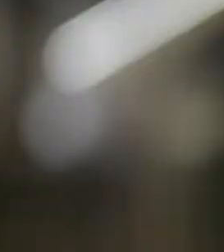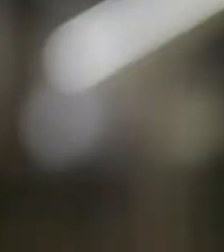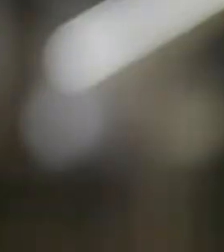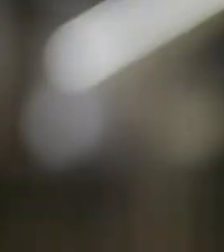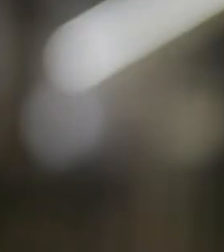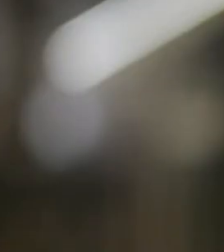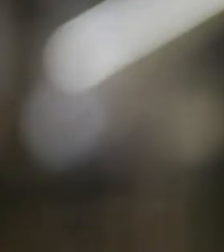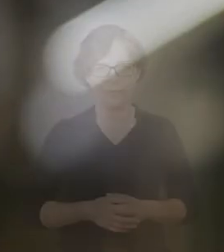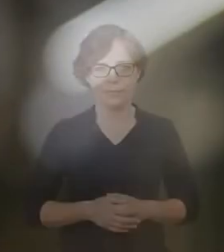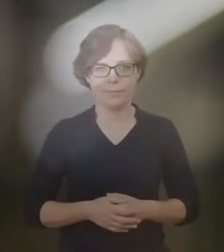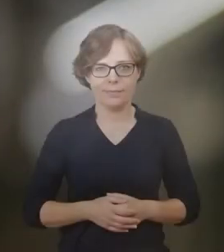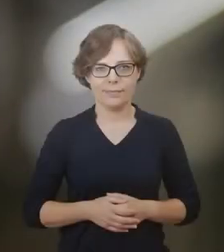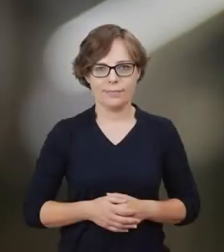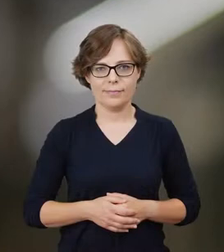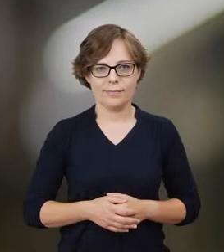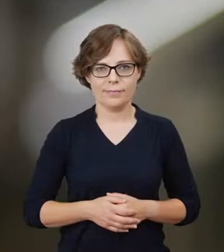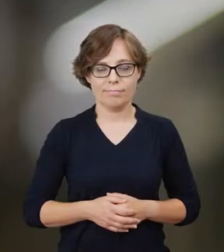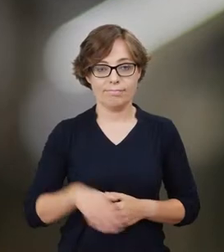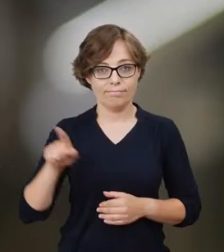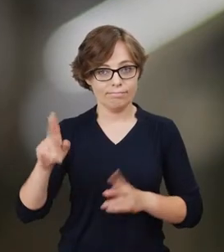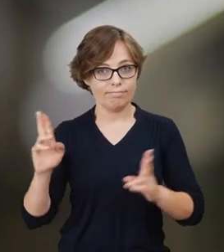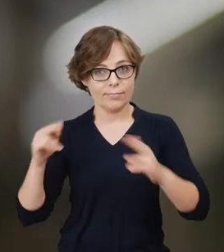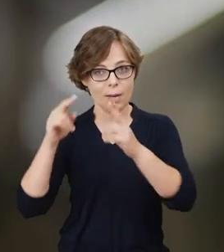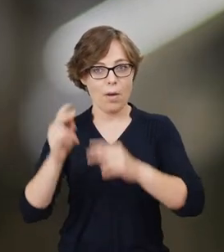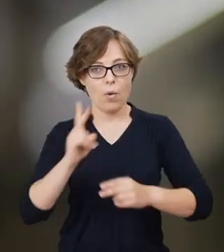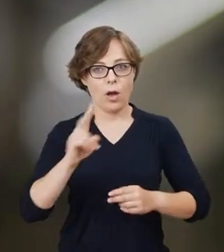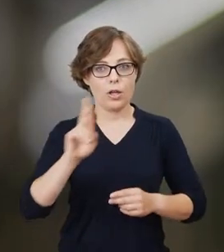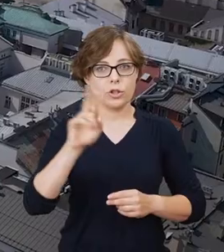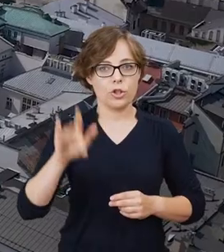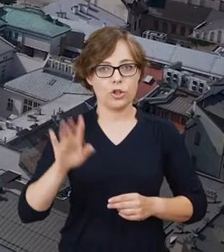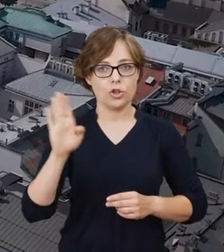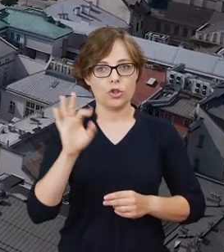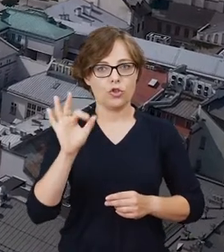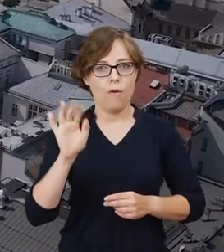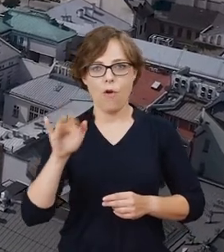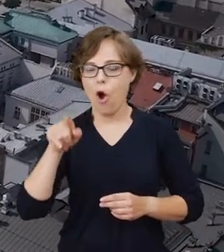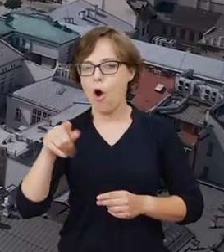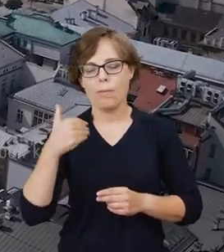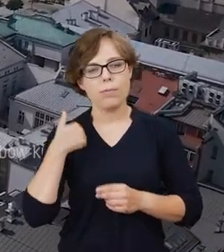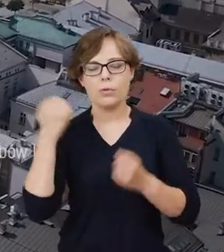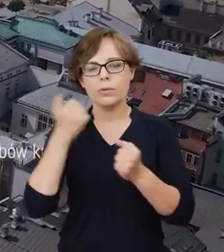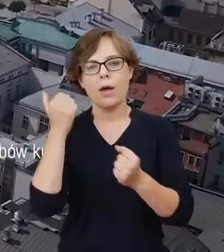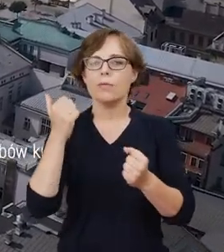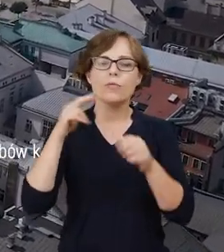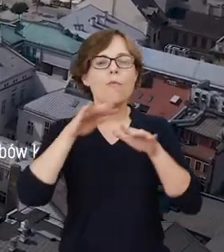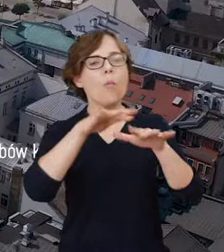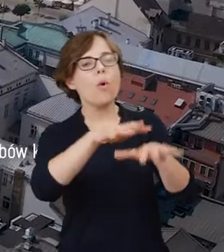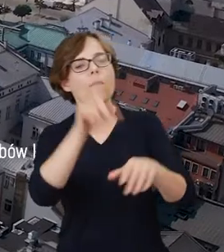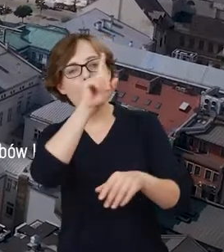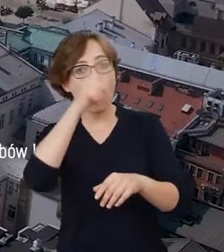Krzysztofory od zawsze pobudzały wyobraźnię tak dawnych, jak i współczesnych mieszkańców Krakowa.